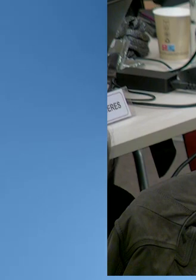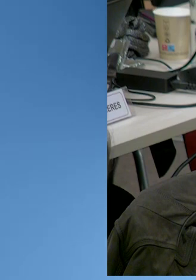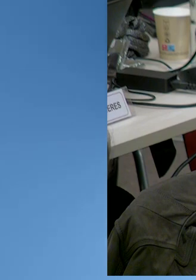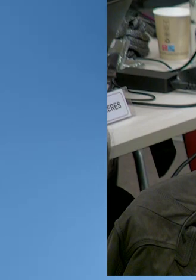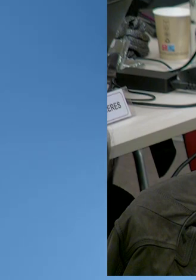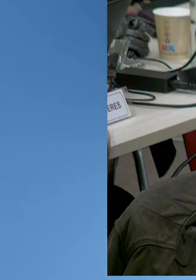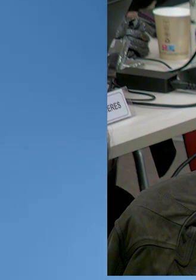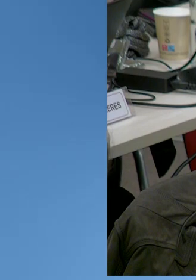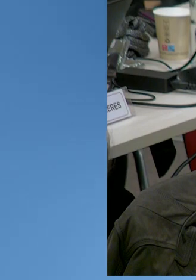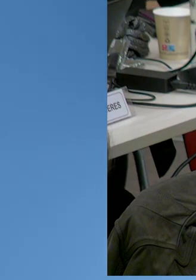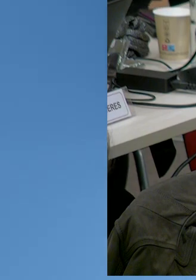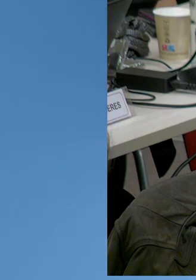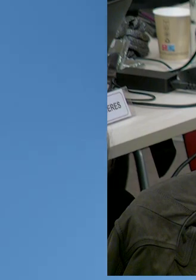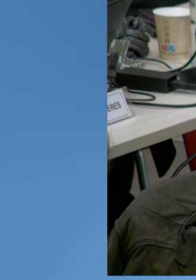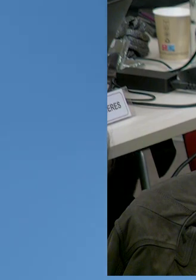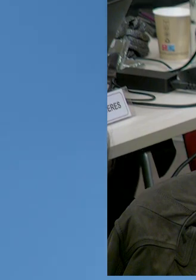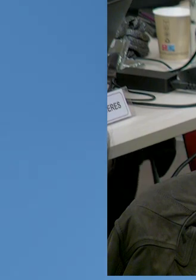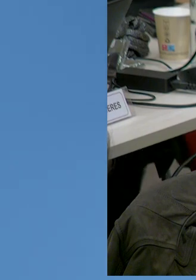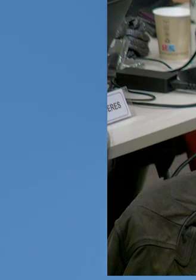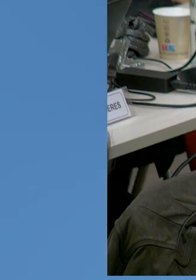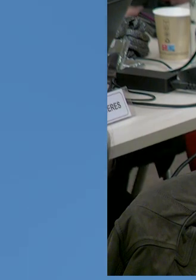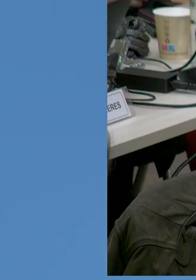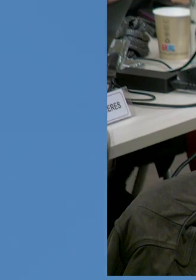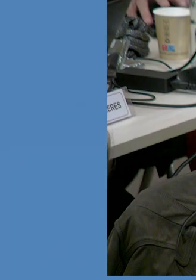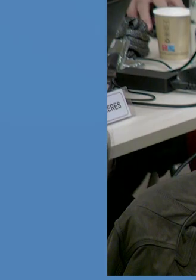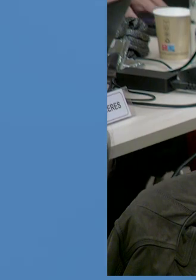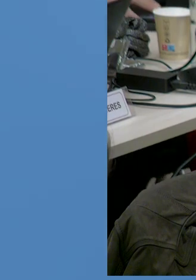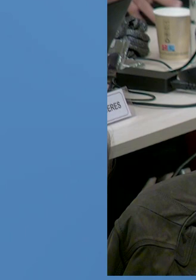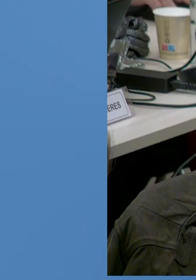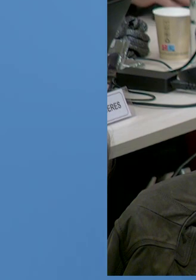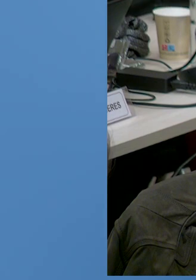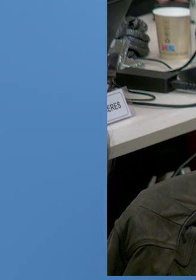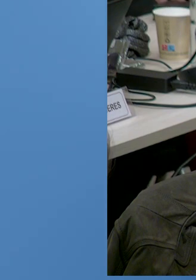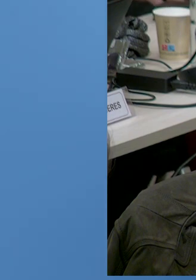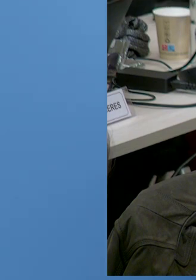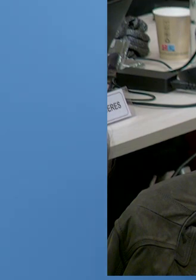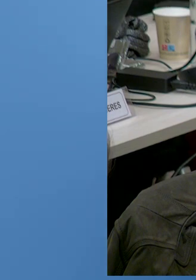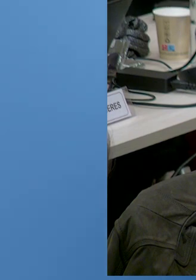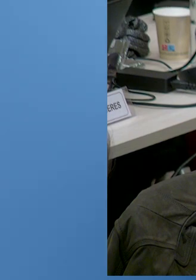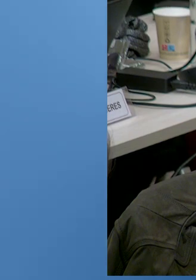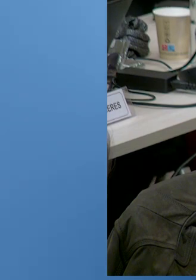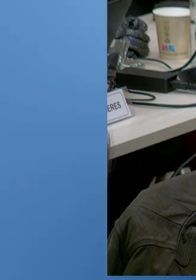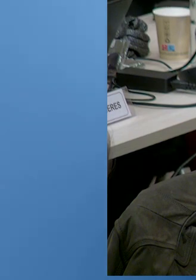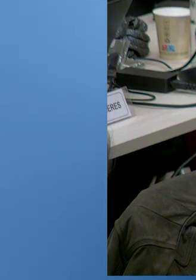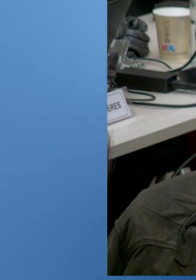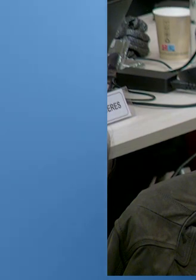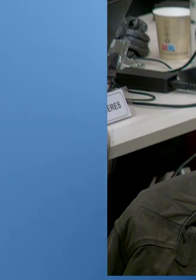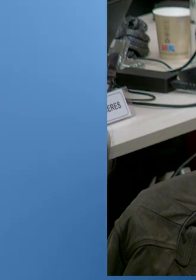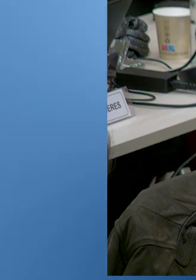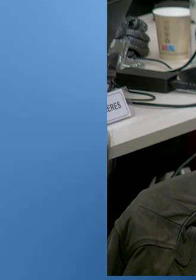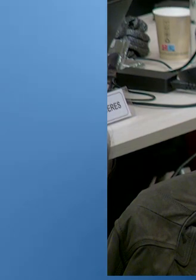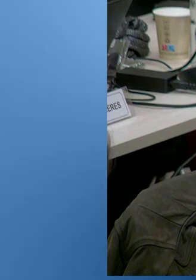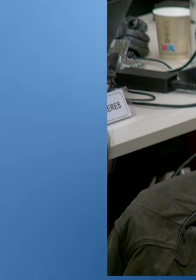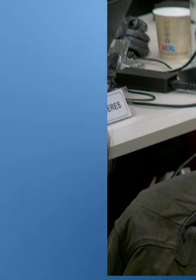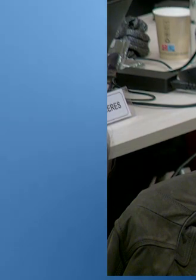point mais nous avons eu un changement de délégation cette procédure était déjà engagée et bien entendu il a fallu un petit temps d'acclimatation pour